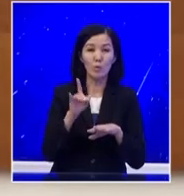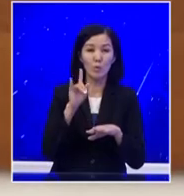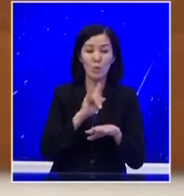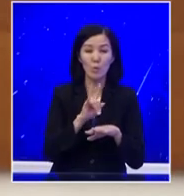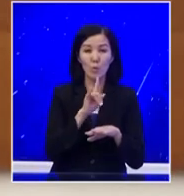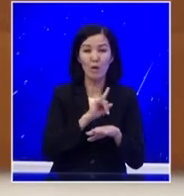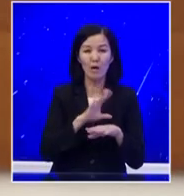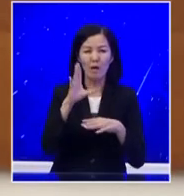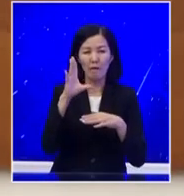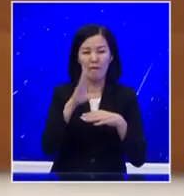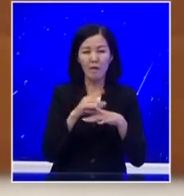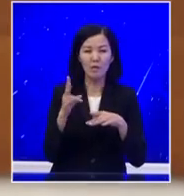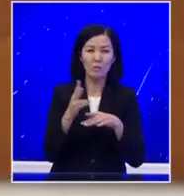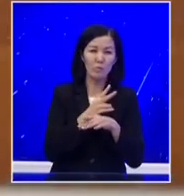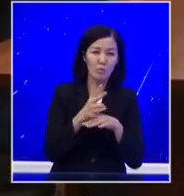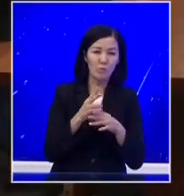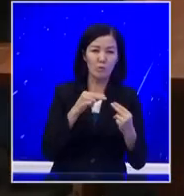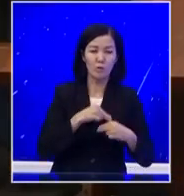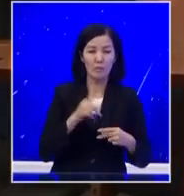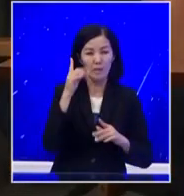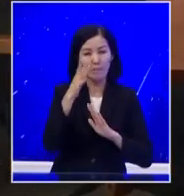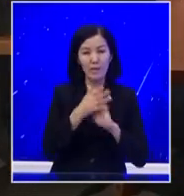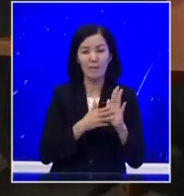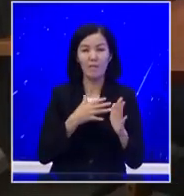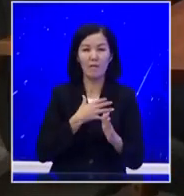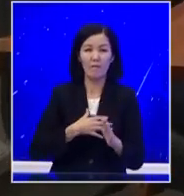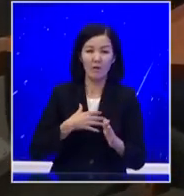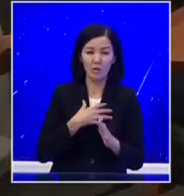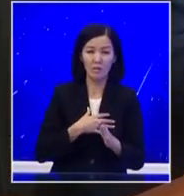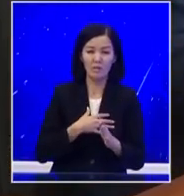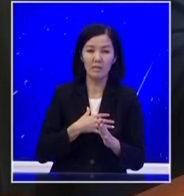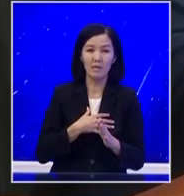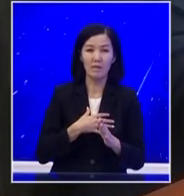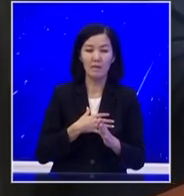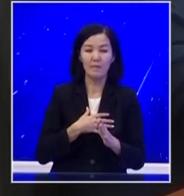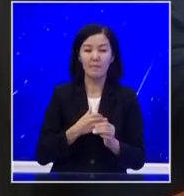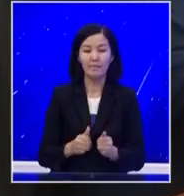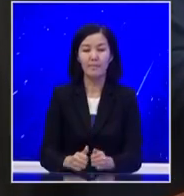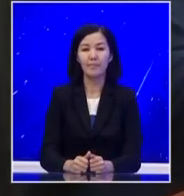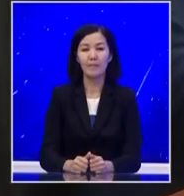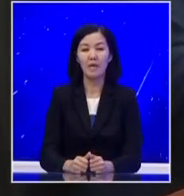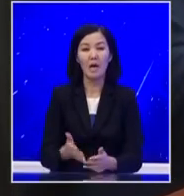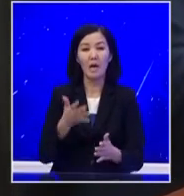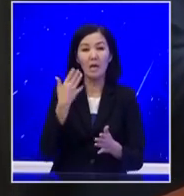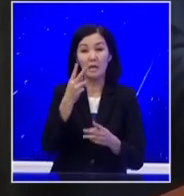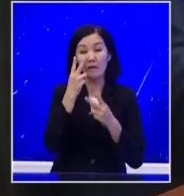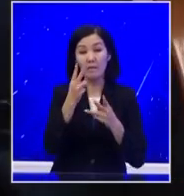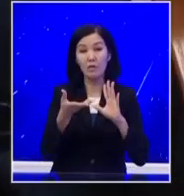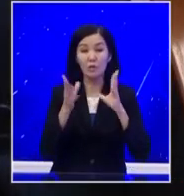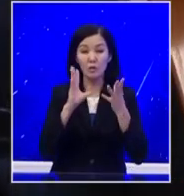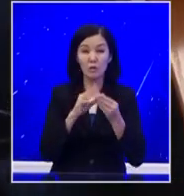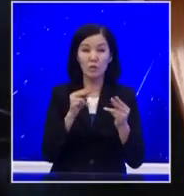прекращается до глубокой ночи но она понимает всю важность и дает возможность отдаваться любимому делу а когда видишь результаты